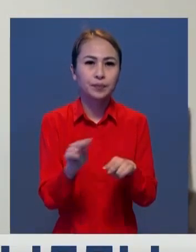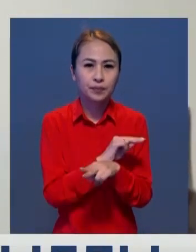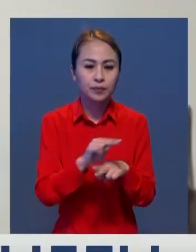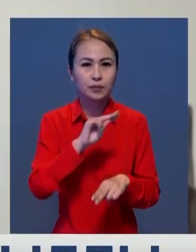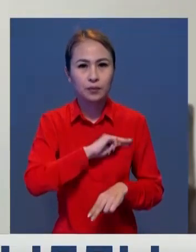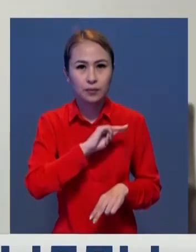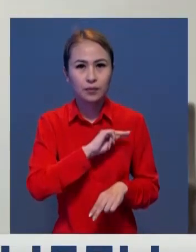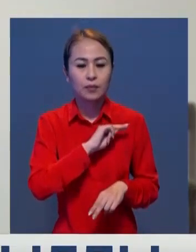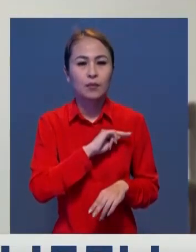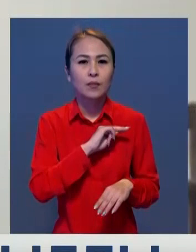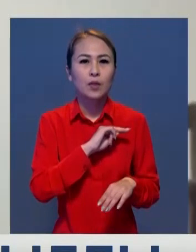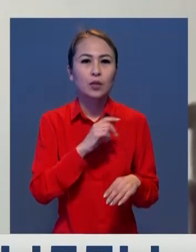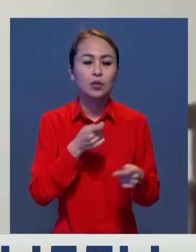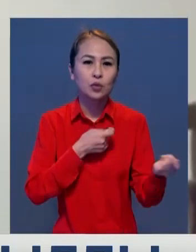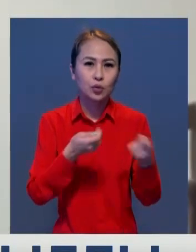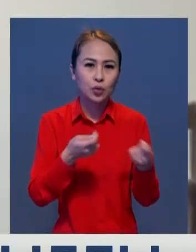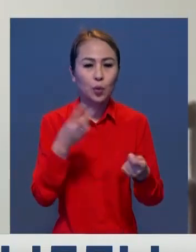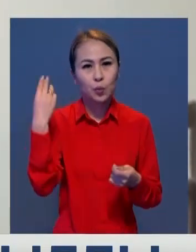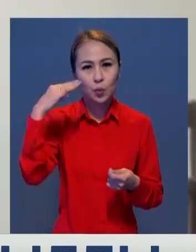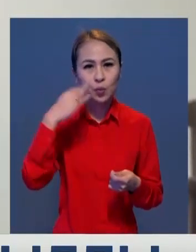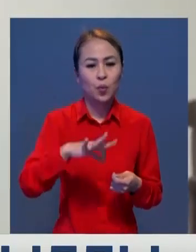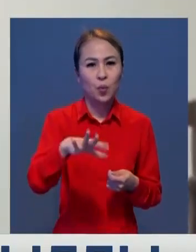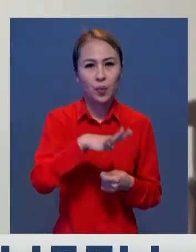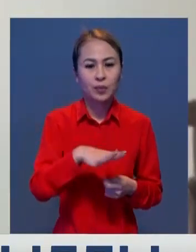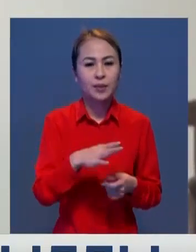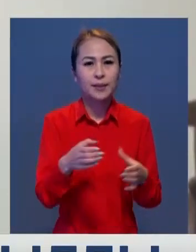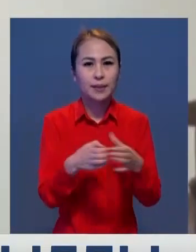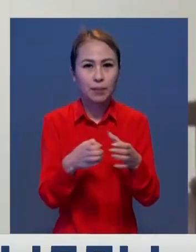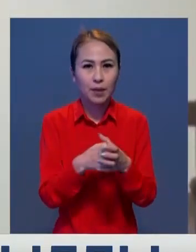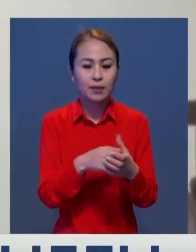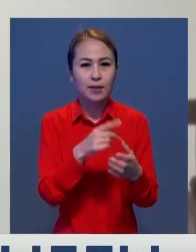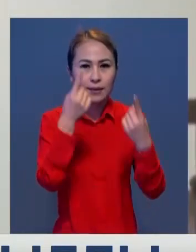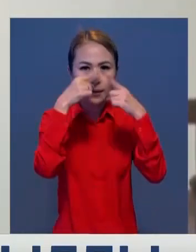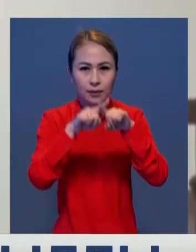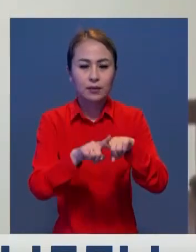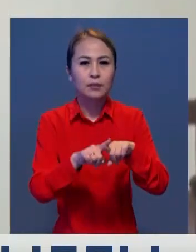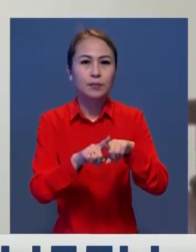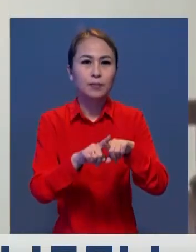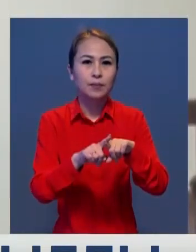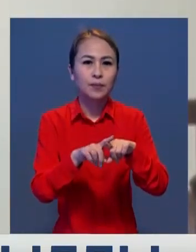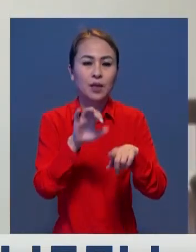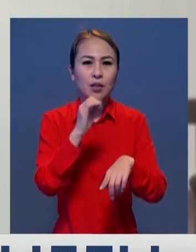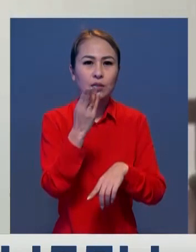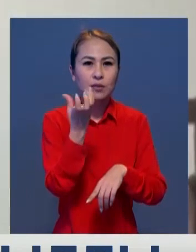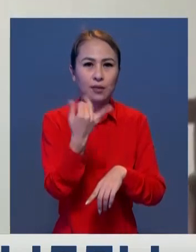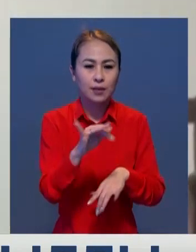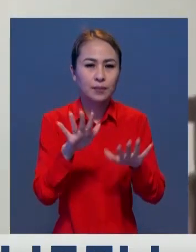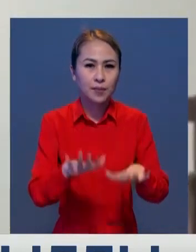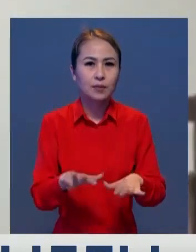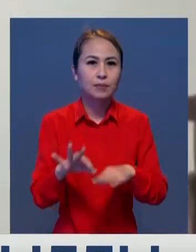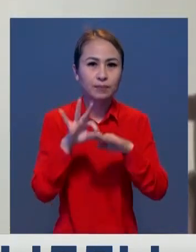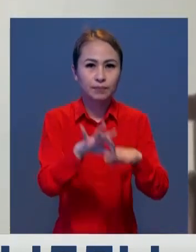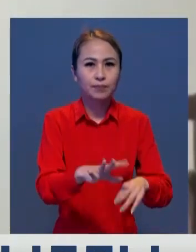жұмыстарын жүргізуге Түркістан облысының төтенше жағдайлар департаментінің техникасымен Ашсай елді мекеніне